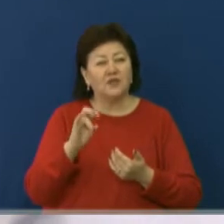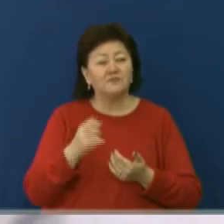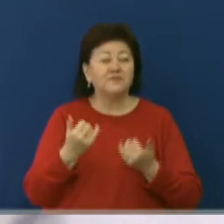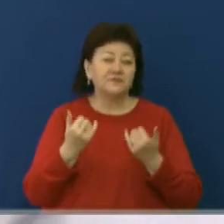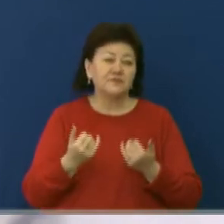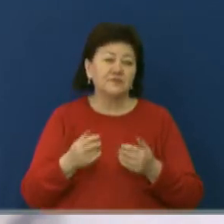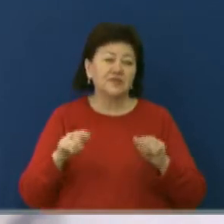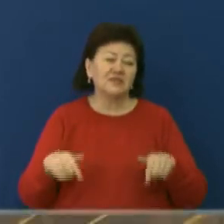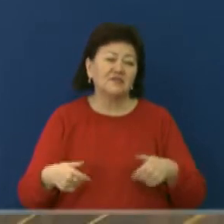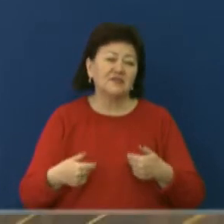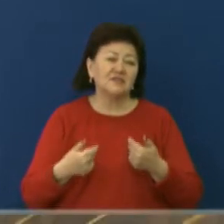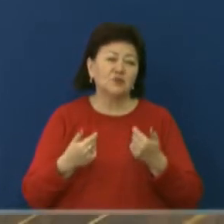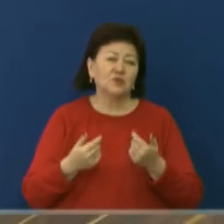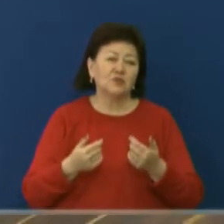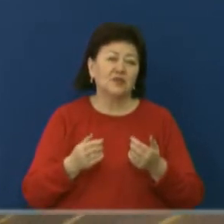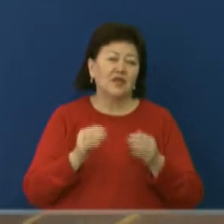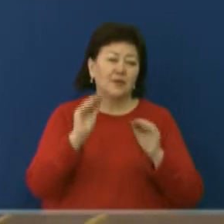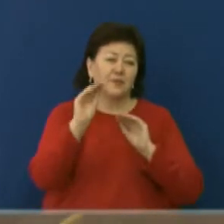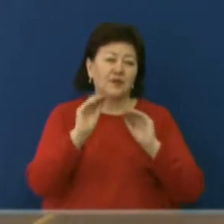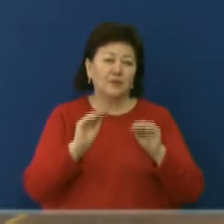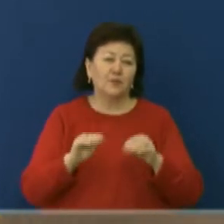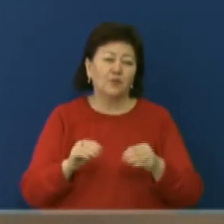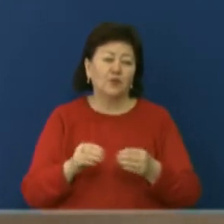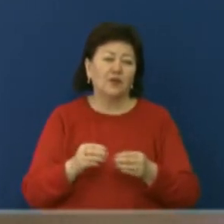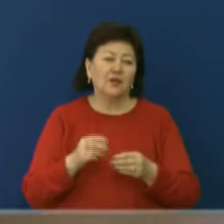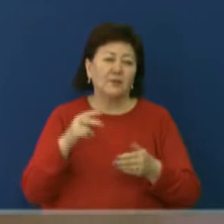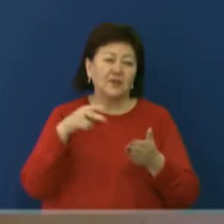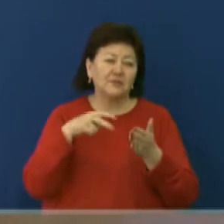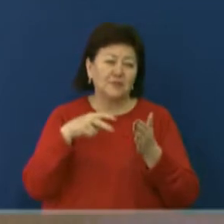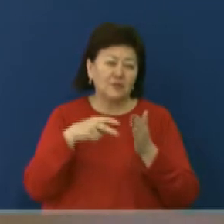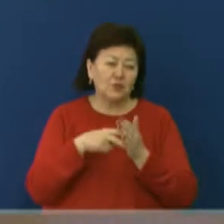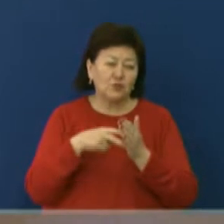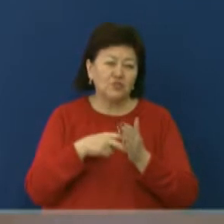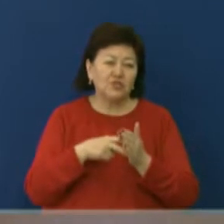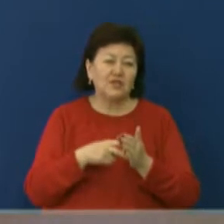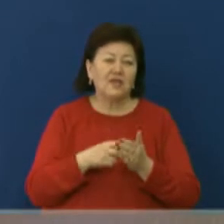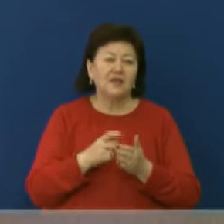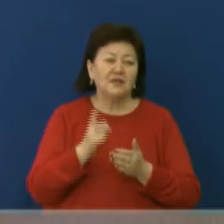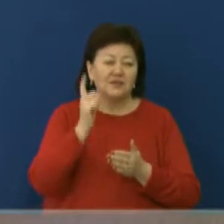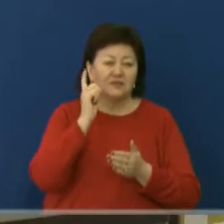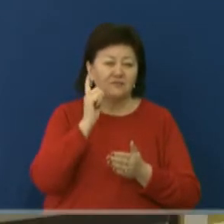устройства молодые ученые запустили специальное мобильное приложение.